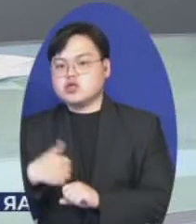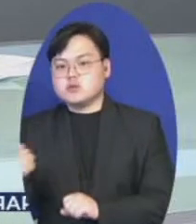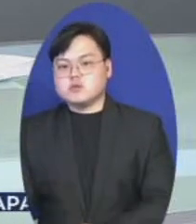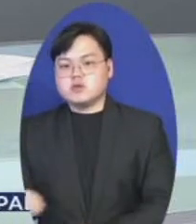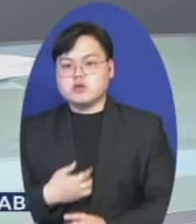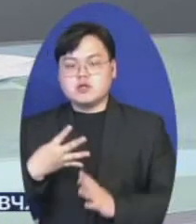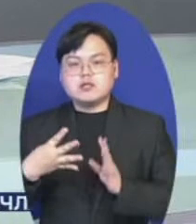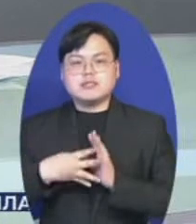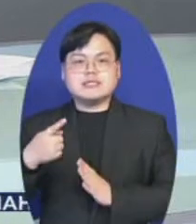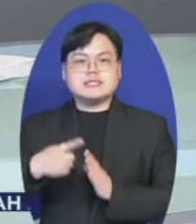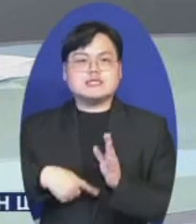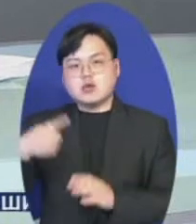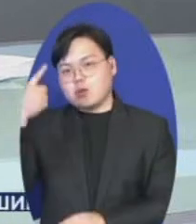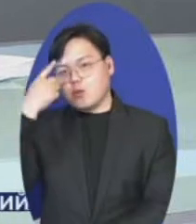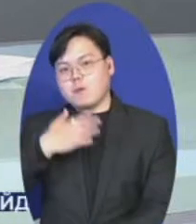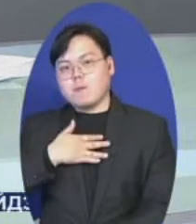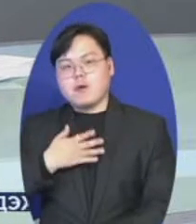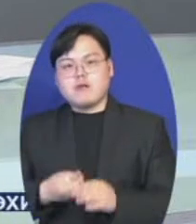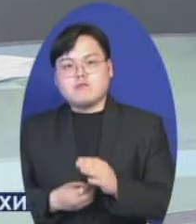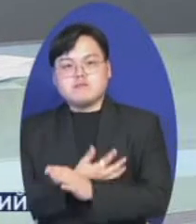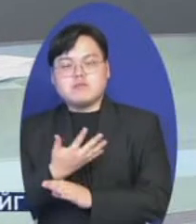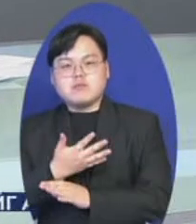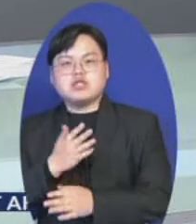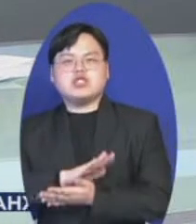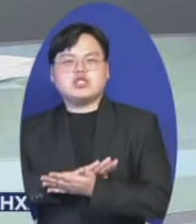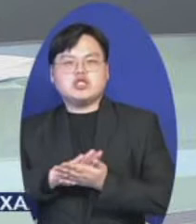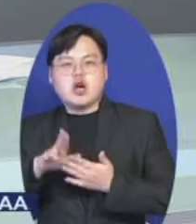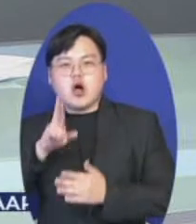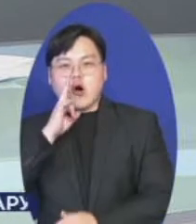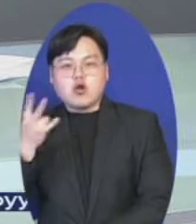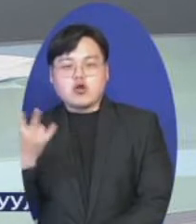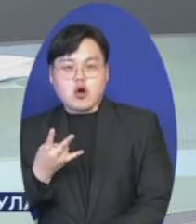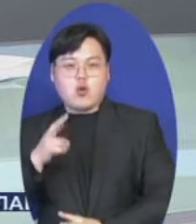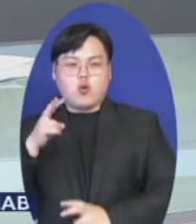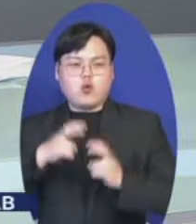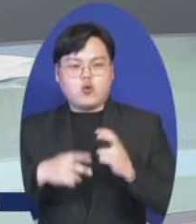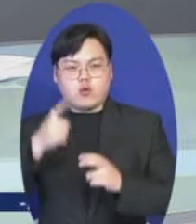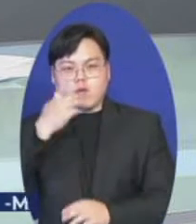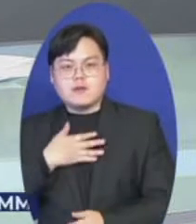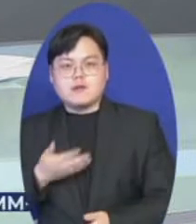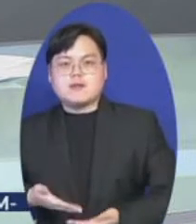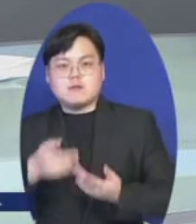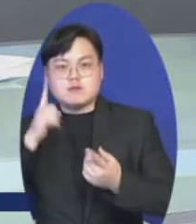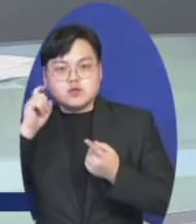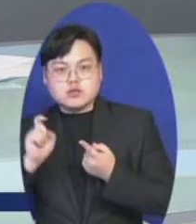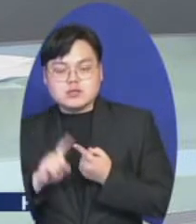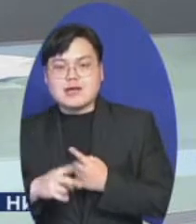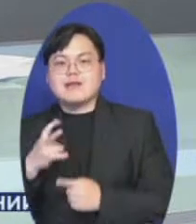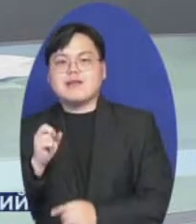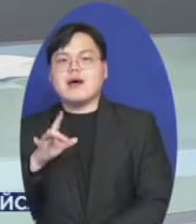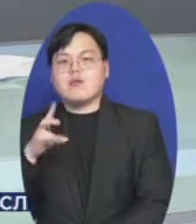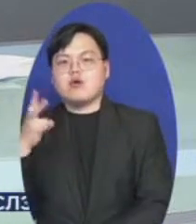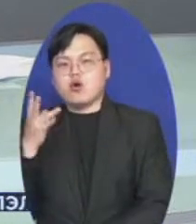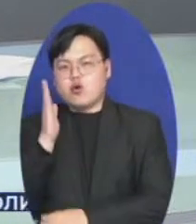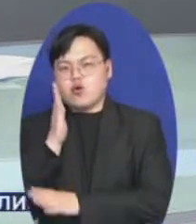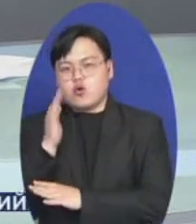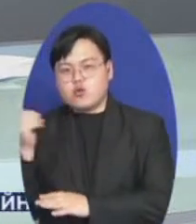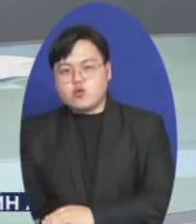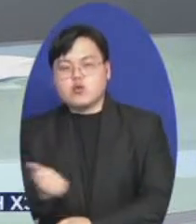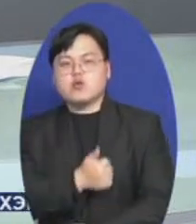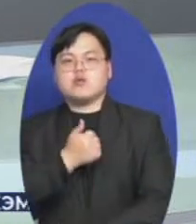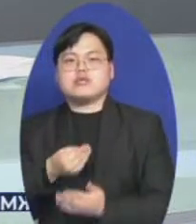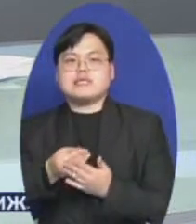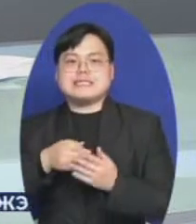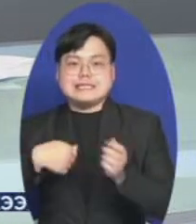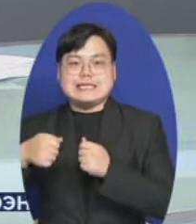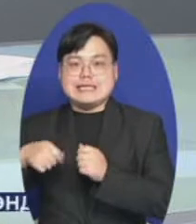Жил бүрийн 9-р сард эх орны хөрсөнд тарж ургуулсан шинэ ургацын ногоо үндэсний үйлдвэрлэгчдэд дэмжих зорилгоор намрын ногоон өдрүүд үйлчлэн